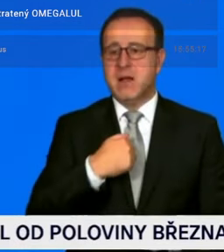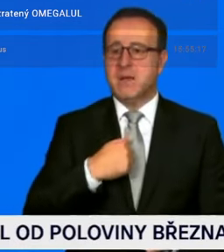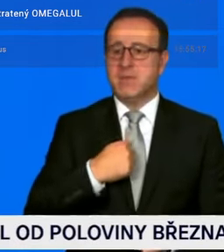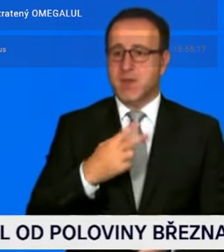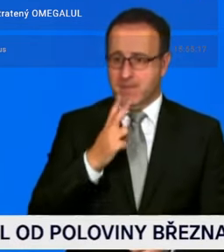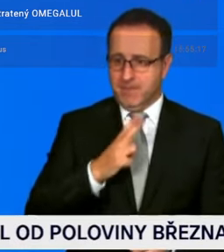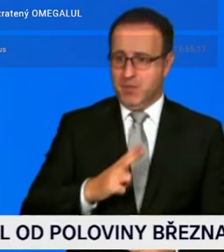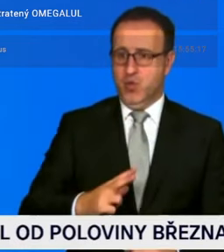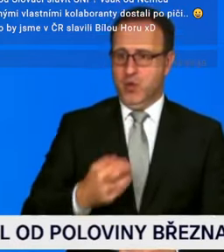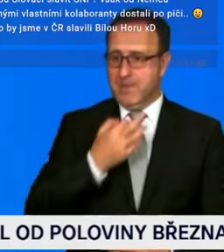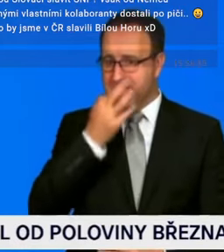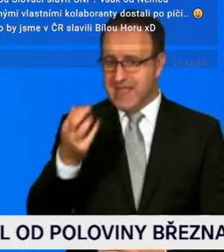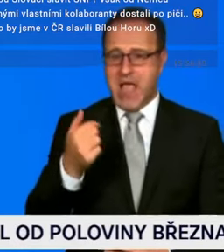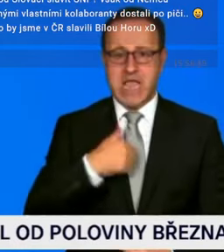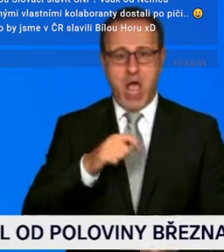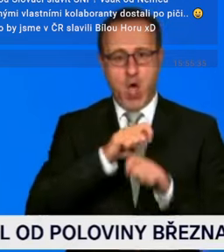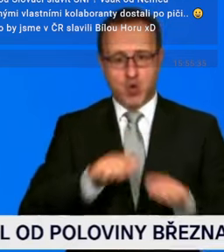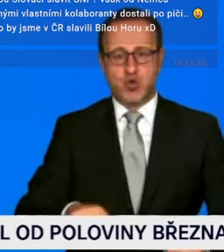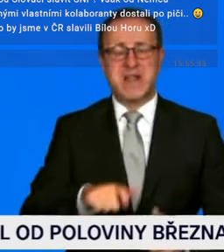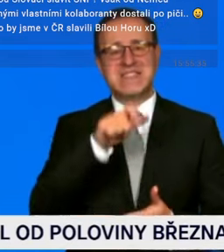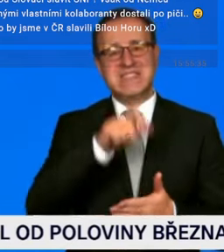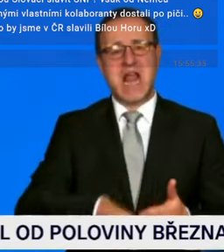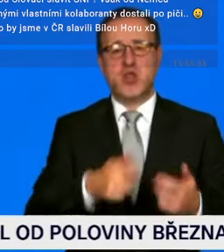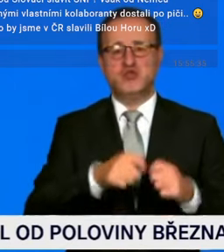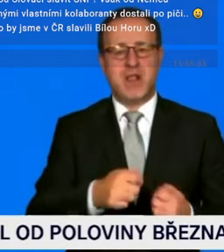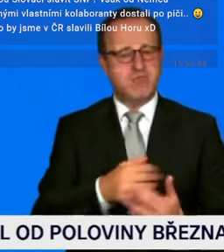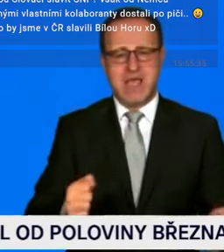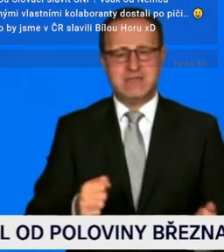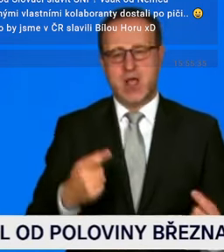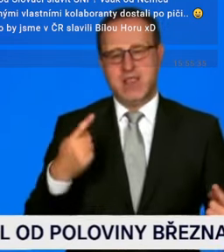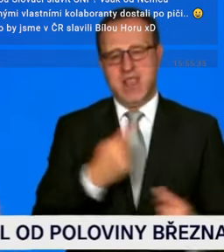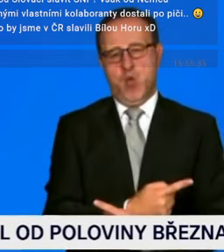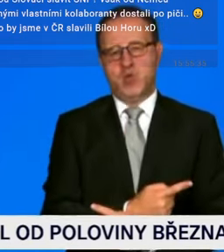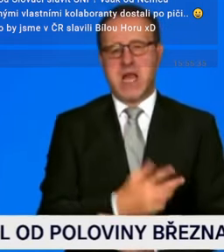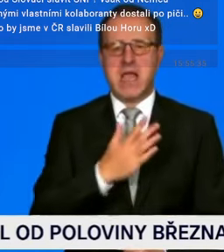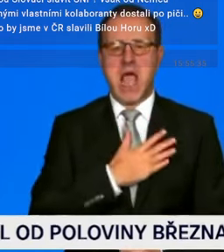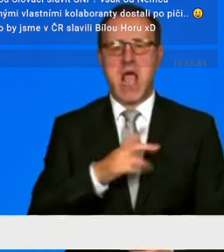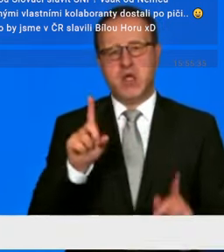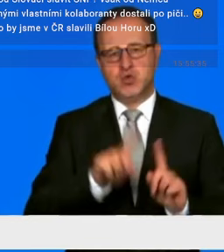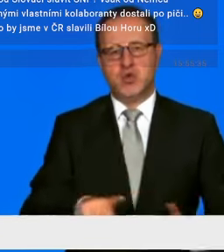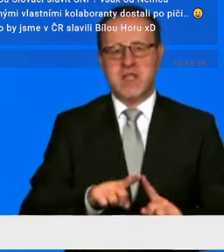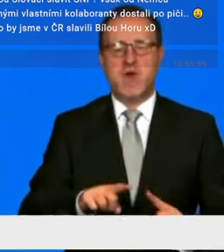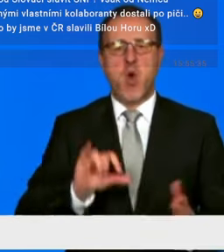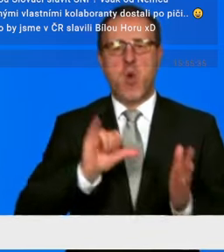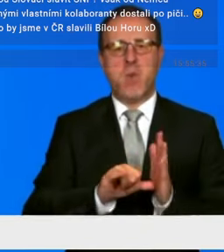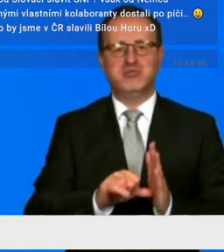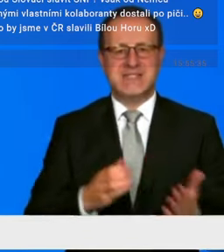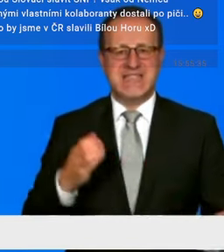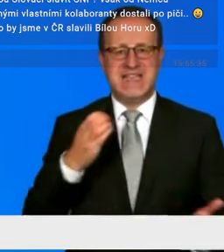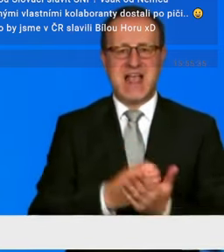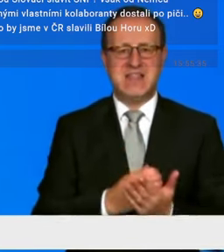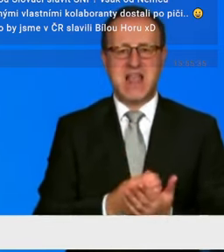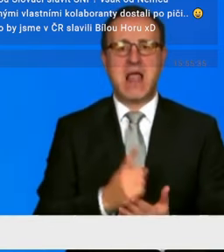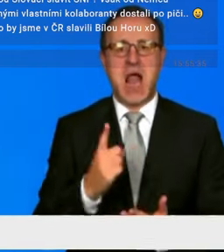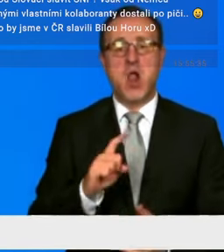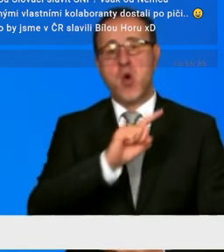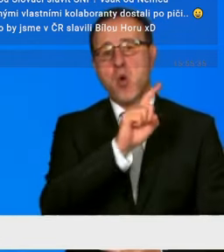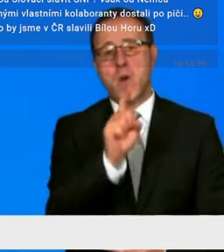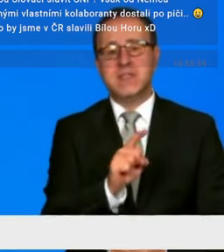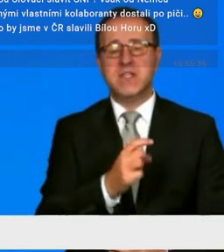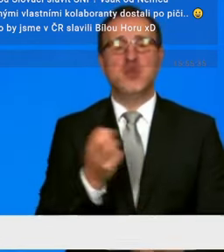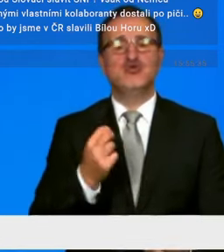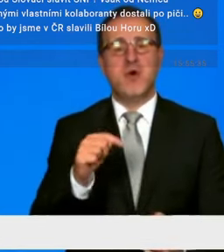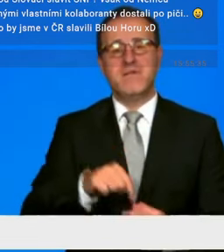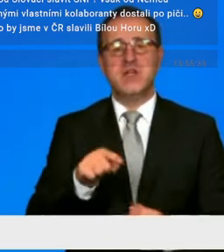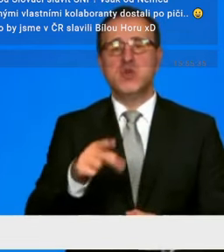odpovedať že som sa rozhodol zostať nest straníkom a občianskym kandidátom len je podstatné Čo v týchto sľuboch sme schopní naplniť